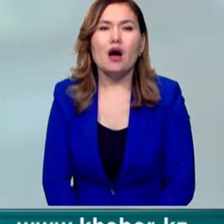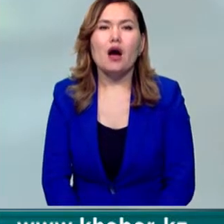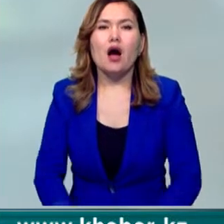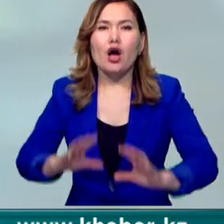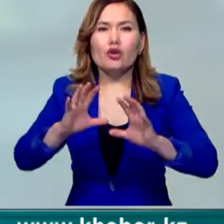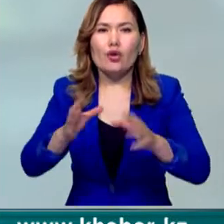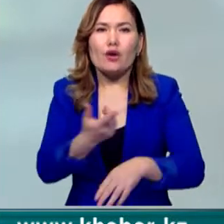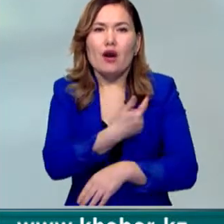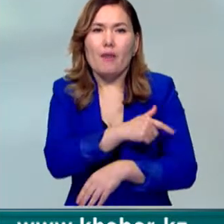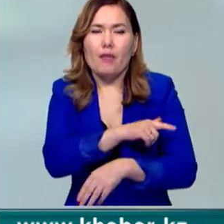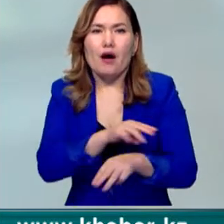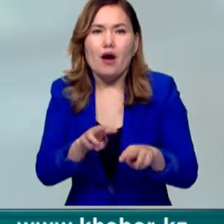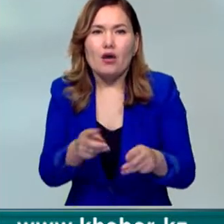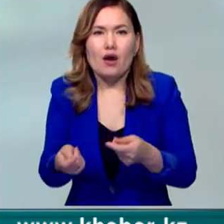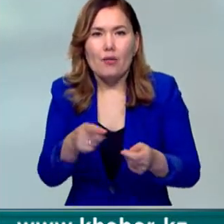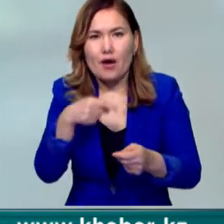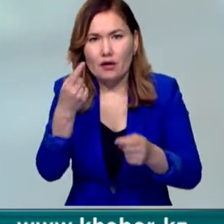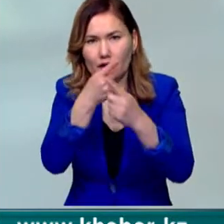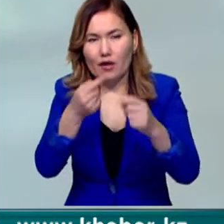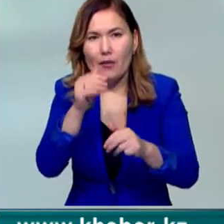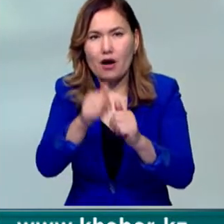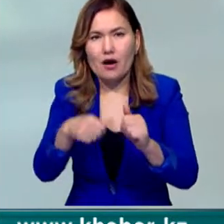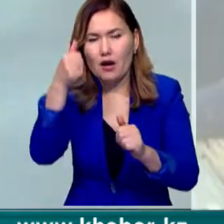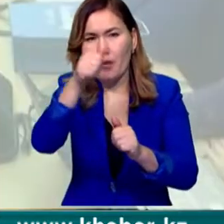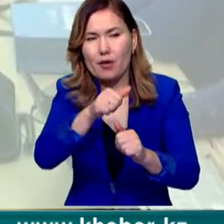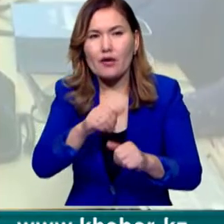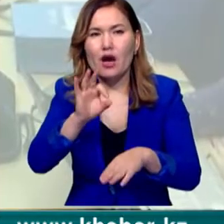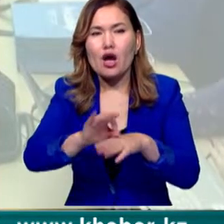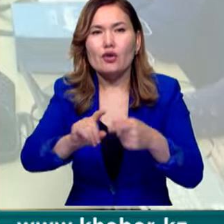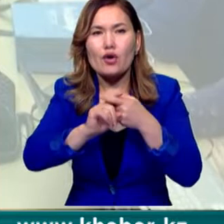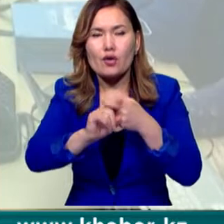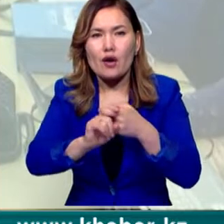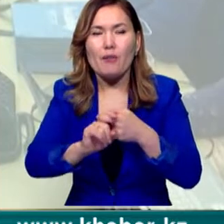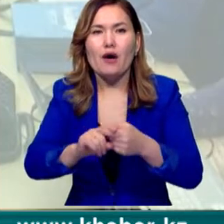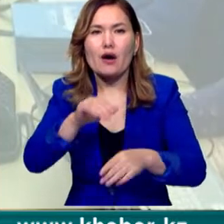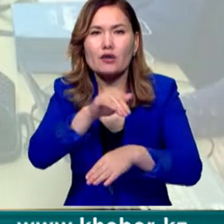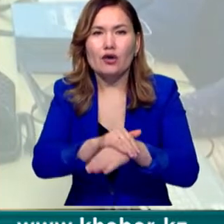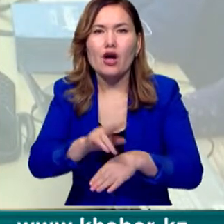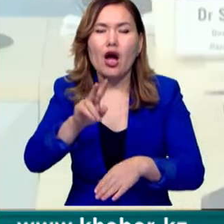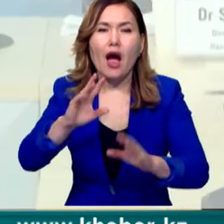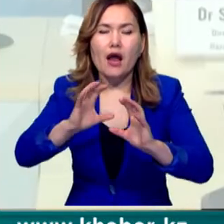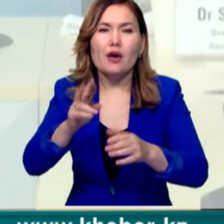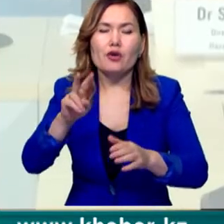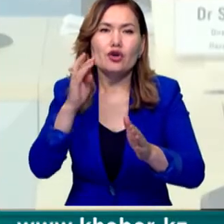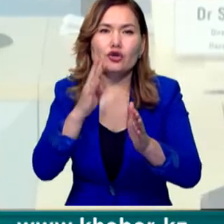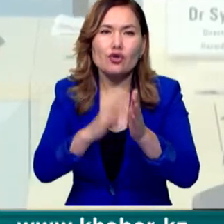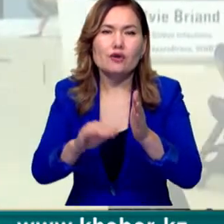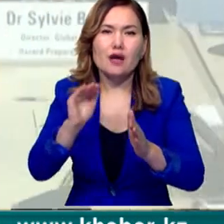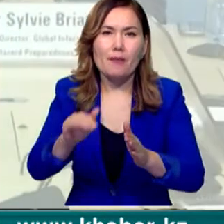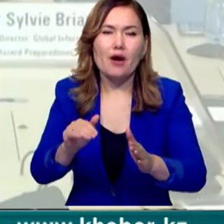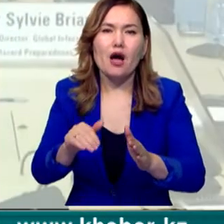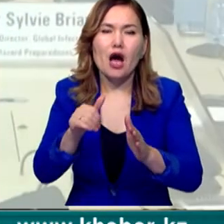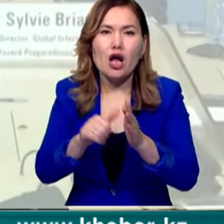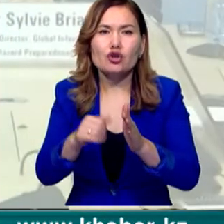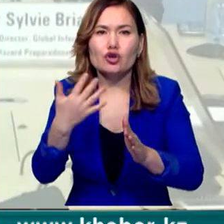Дүниежүзілік денсаулық сақтау ұйымының дерегінше, жыл сайын маусымда тұмау ауруынан әлем бойынша 290 мыңнан 650